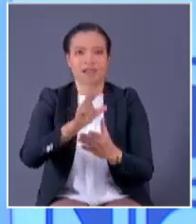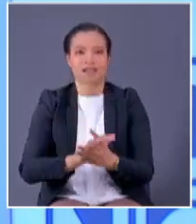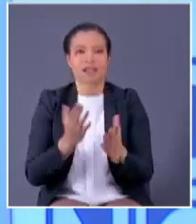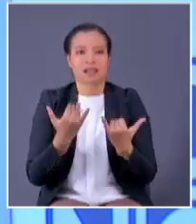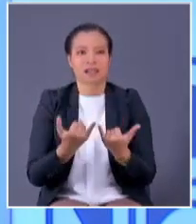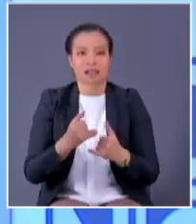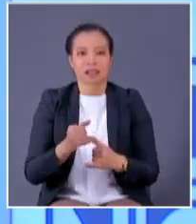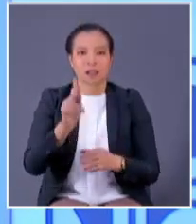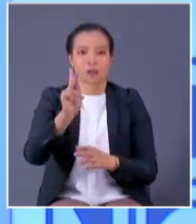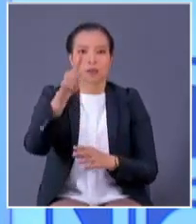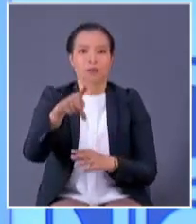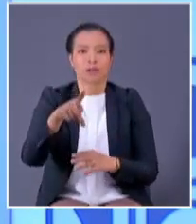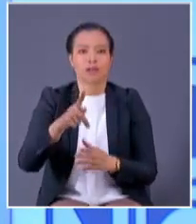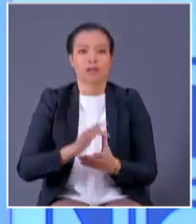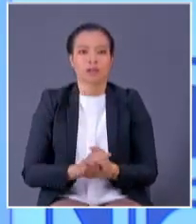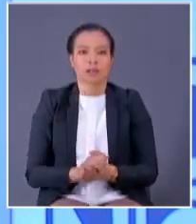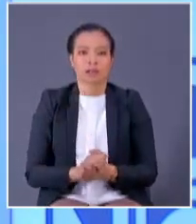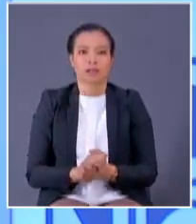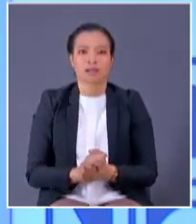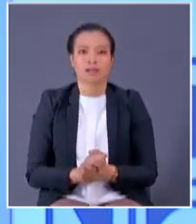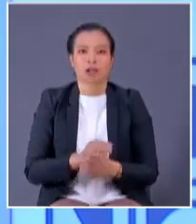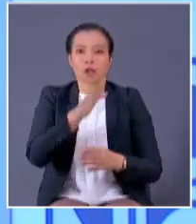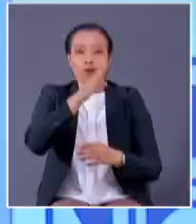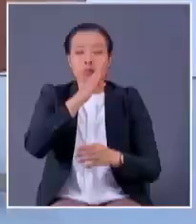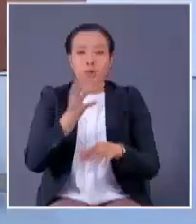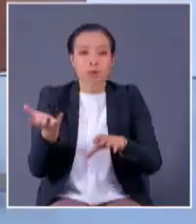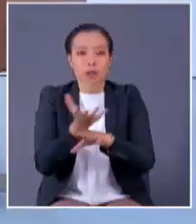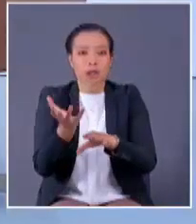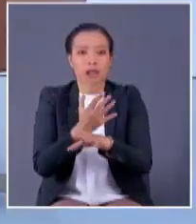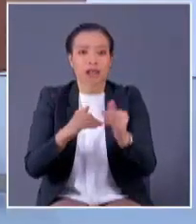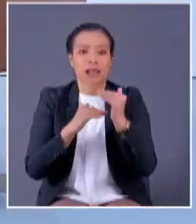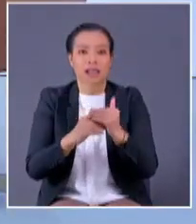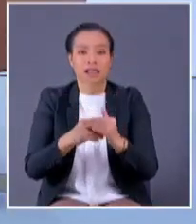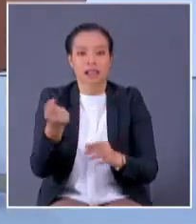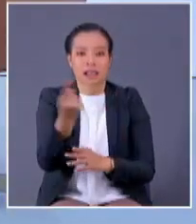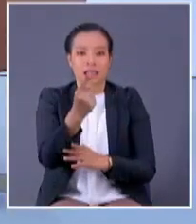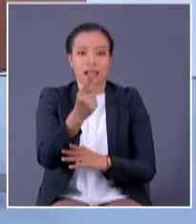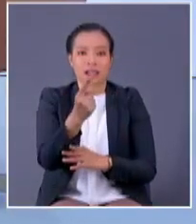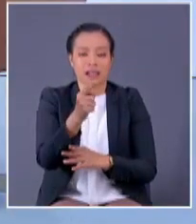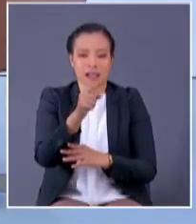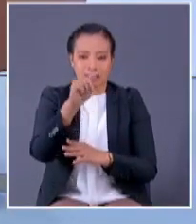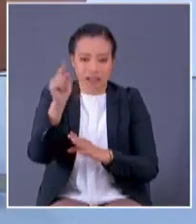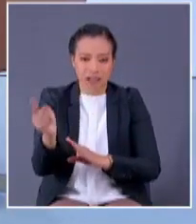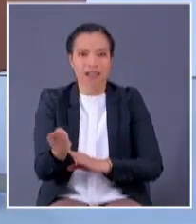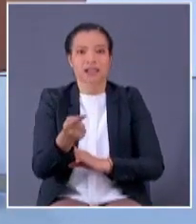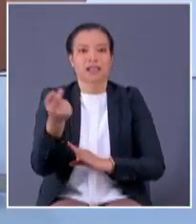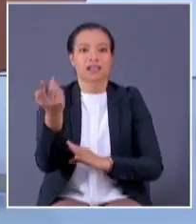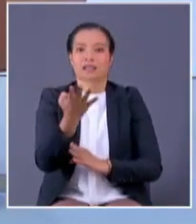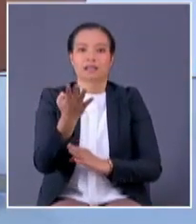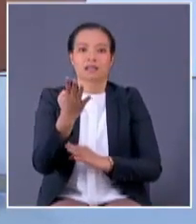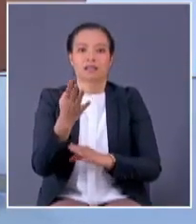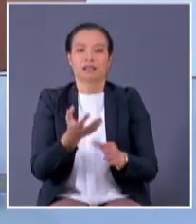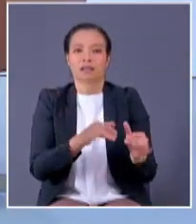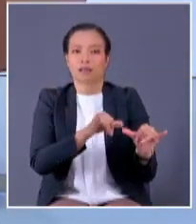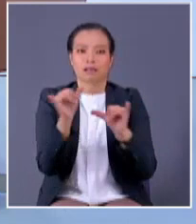ทุกวันนี้วันละพันตู้นะครับ ครับวันละพันมากกว่านี้อีก แล้วถ้ากำหนดเวลาตีหนึ่งถึงตีสี่นี่นะ ขนออกไม่ทัน ไม่ทันแน่นอนแ